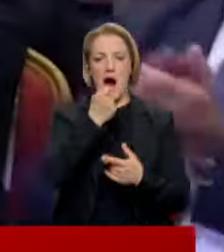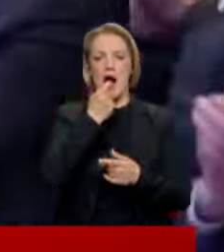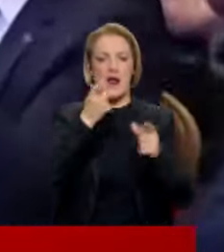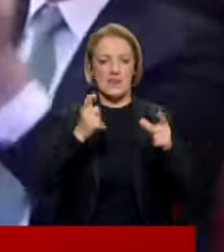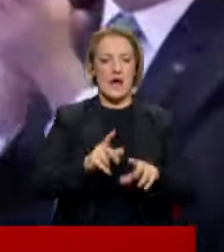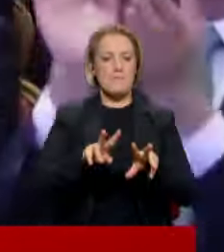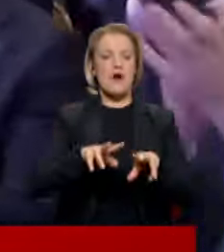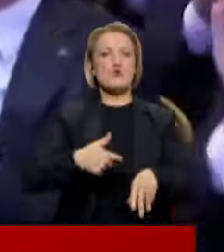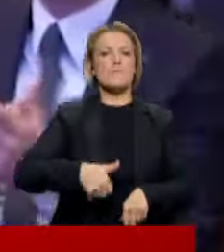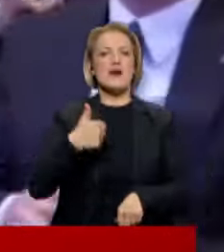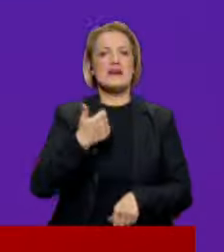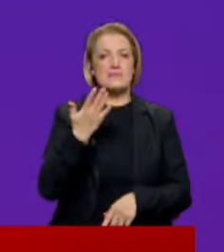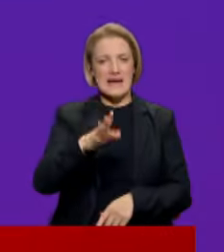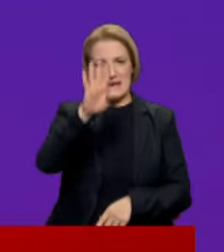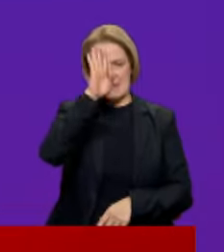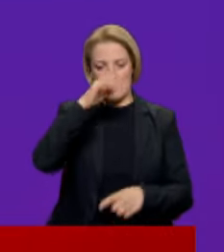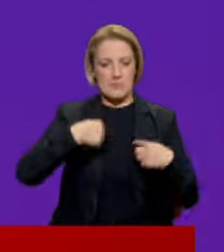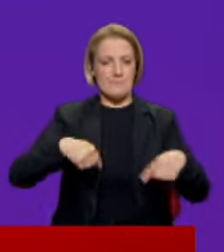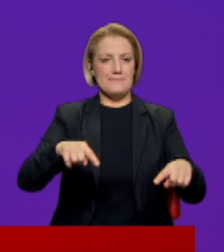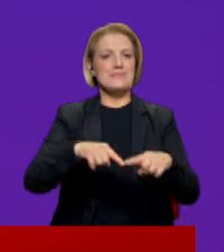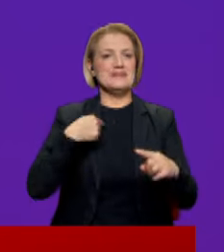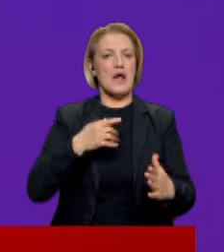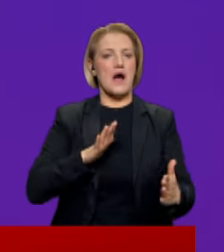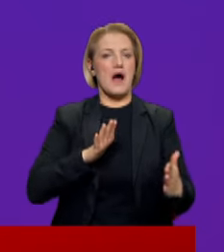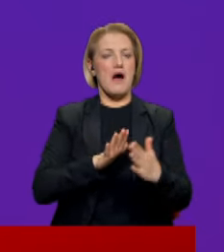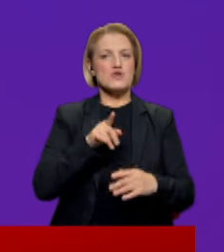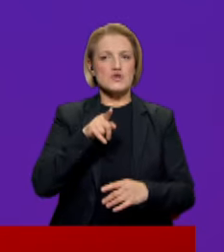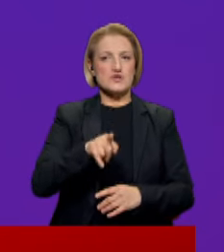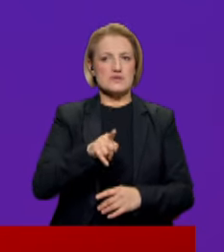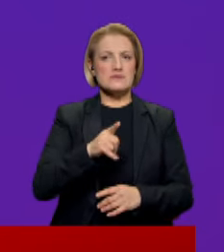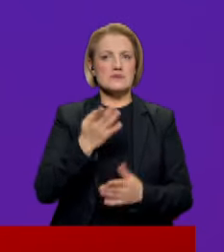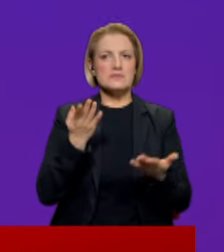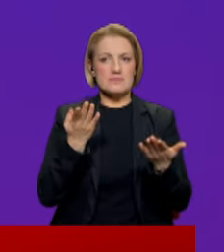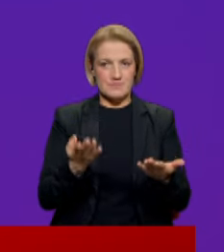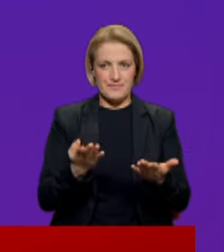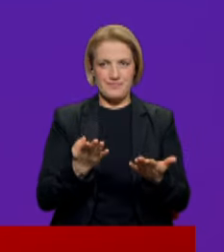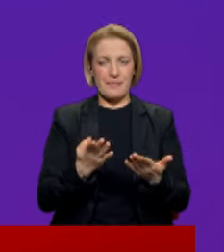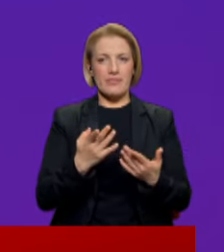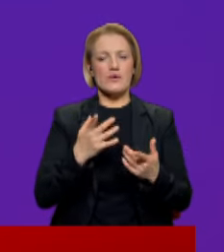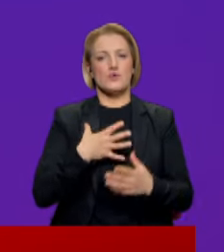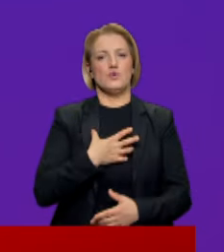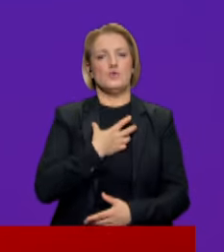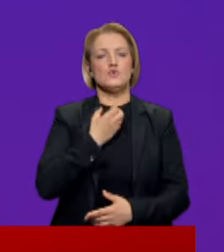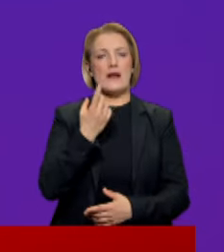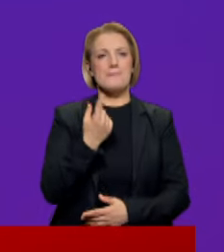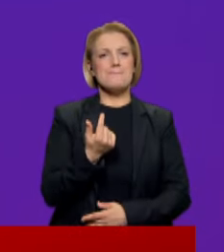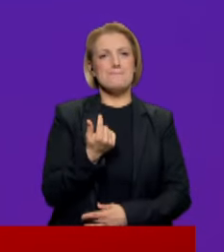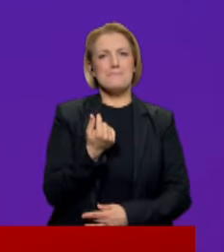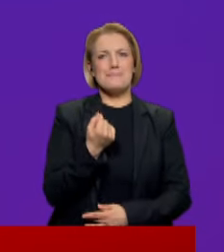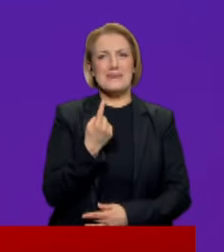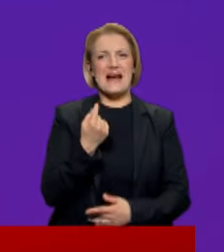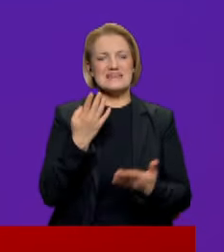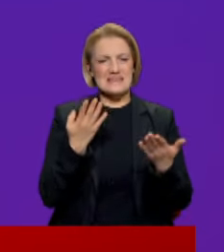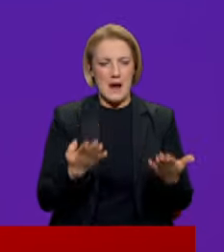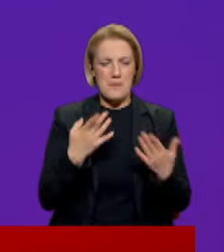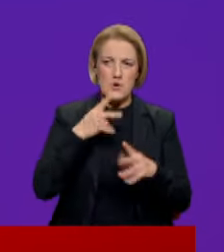Ankara'da Mansur Başkanımıza, İstanbul'da bize yönelik bu itibar suikastlerini üzülerek, yani biraz da